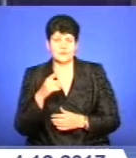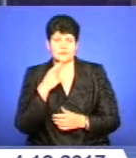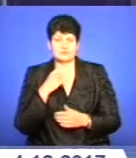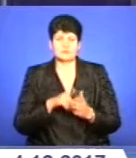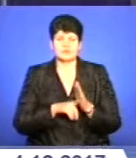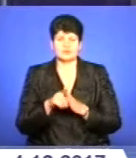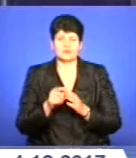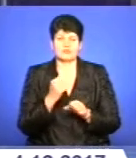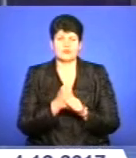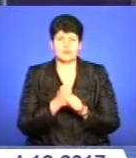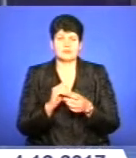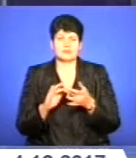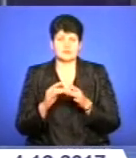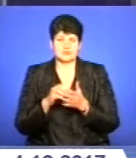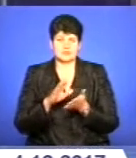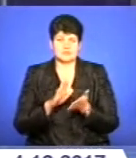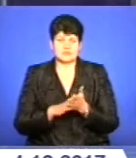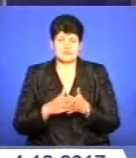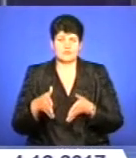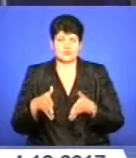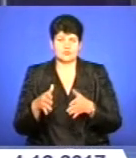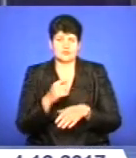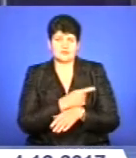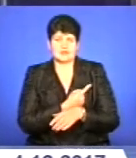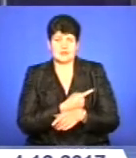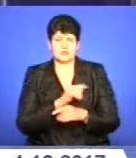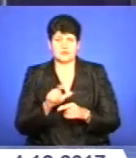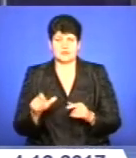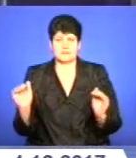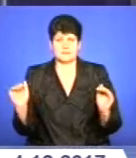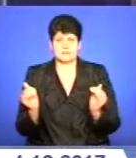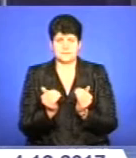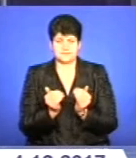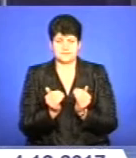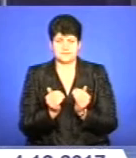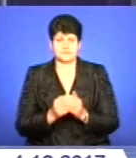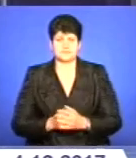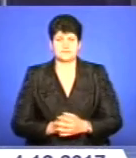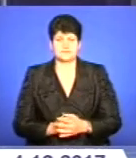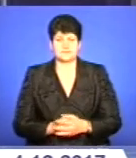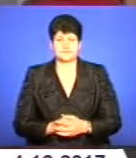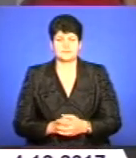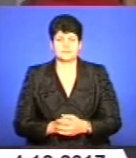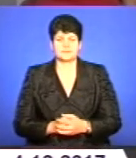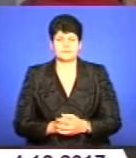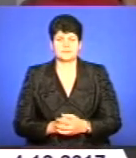роботи електронної реєстрації у коридорах лікарні людей поменшало. Більше дивіться у сюжеті Анастасії Чечко.